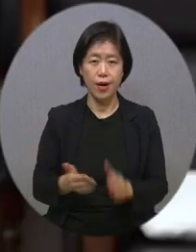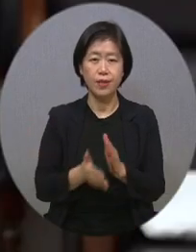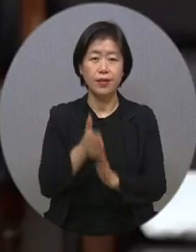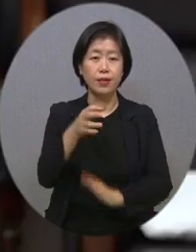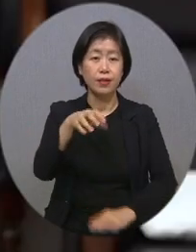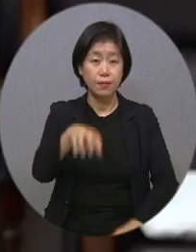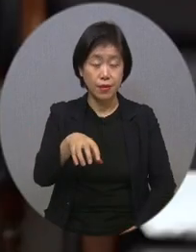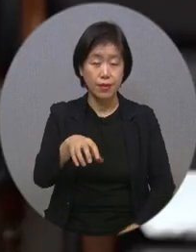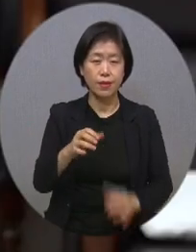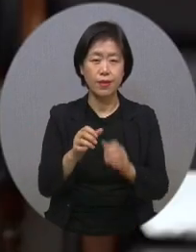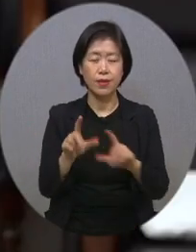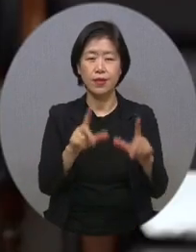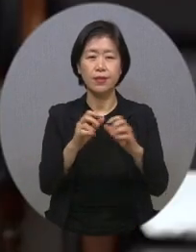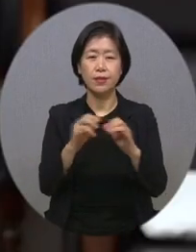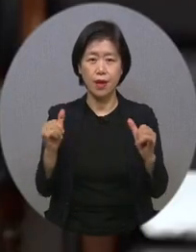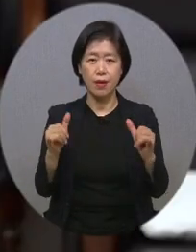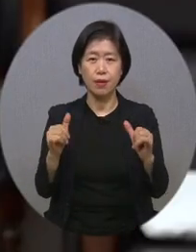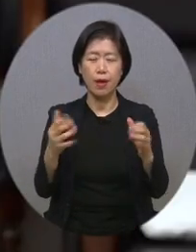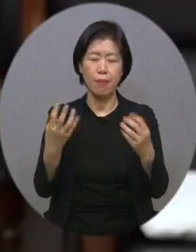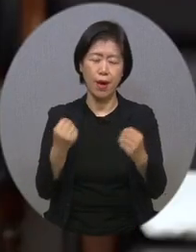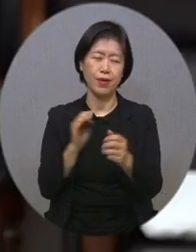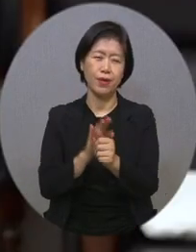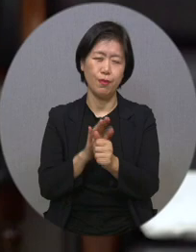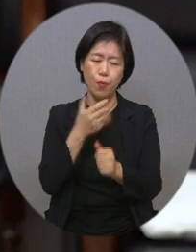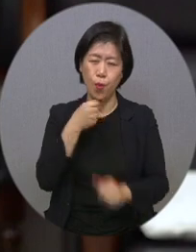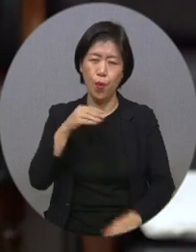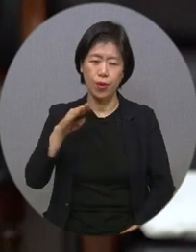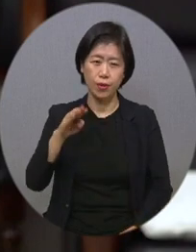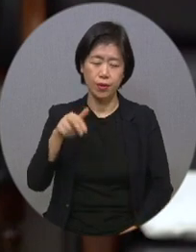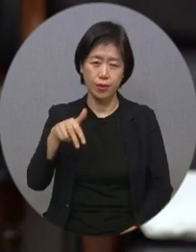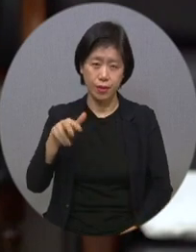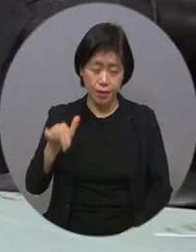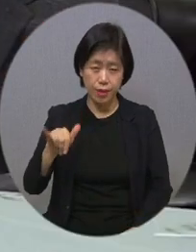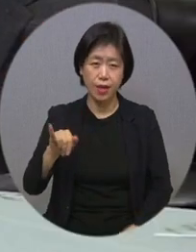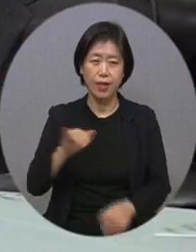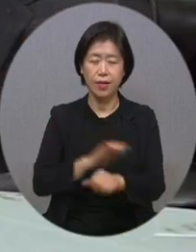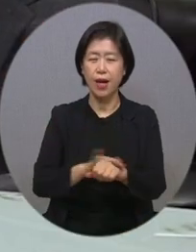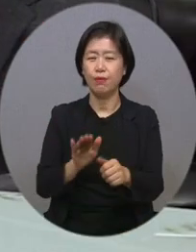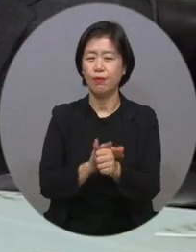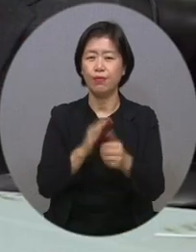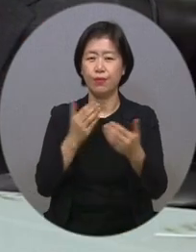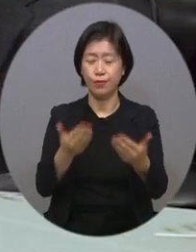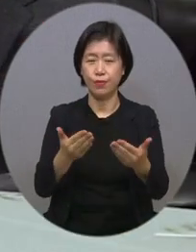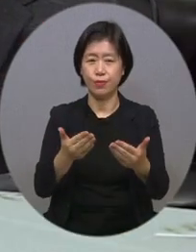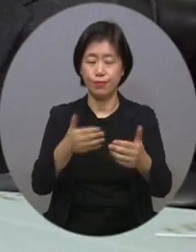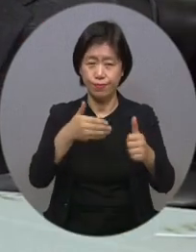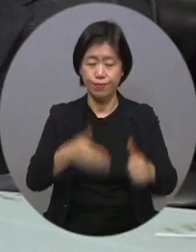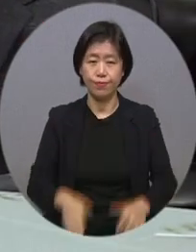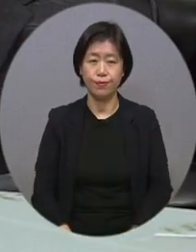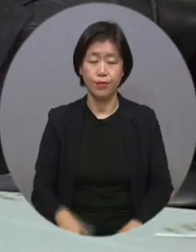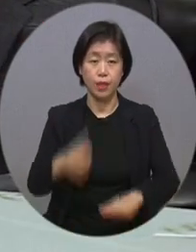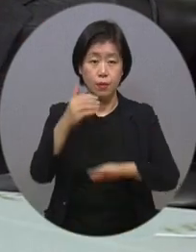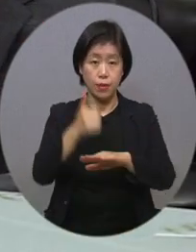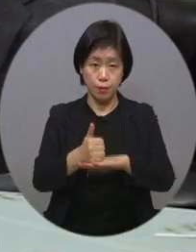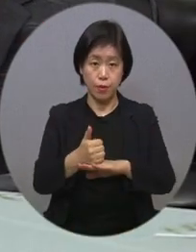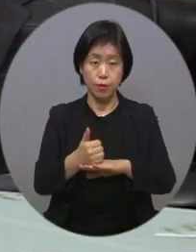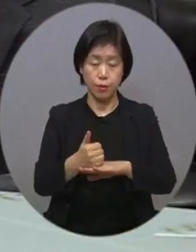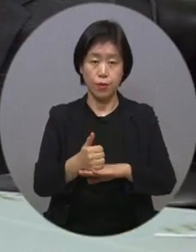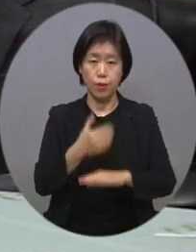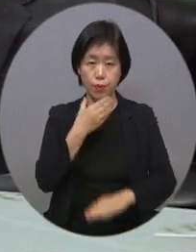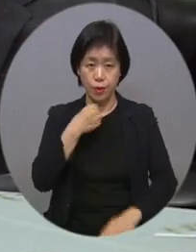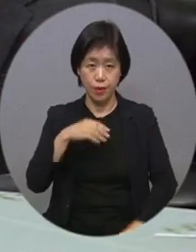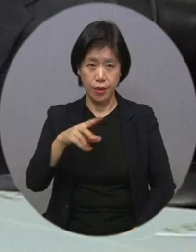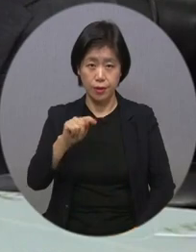많이 많이 해주셔가지고 행복한 군산 도시 만드시길 정말 바라고요. 마지막으로 그 복지TV 시청자분들하고 또